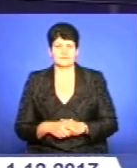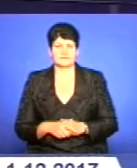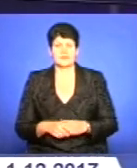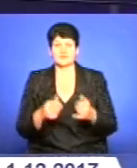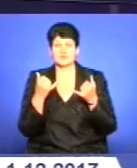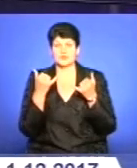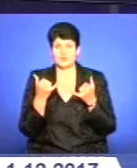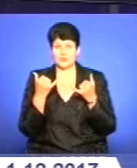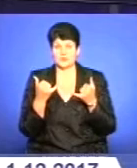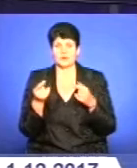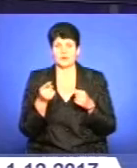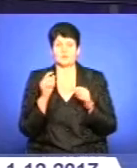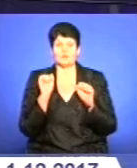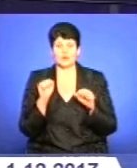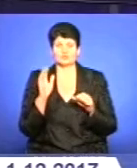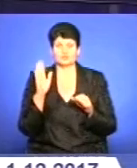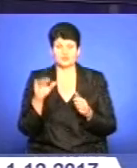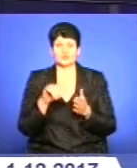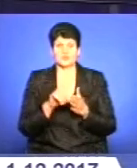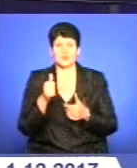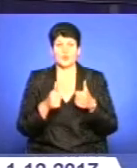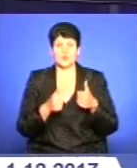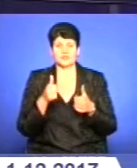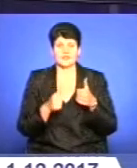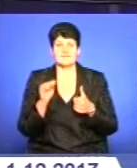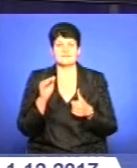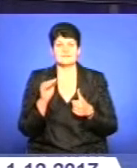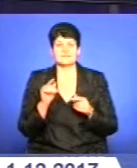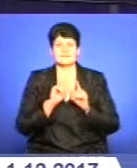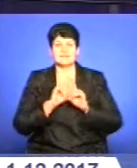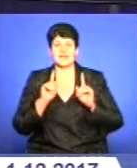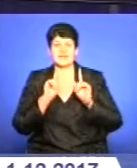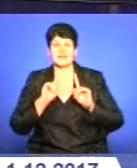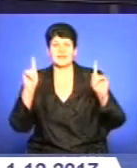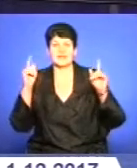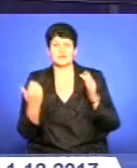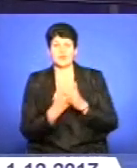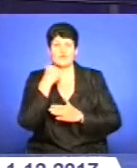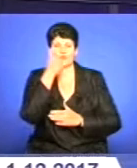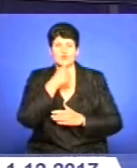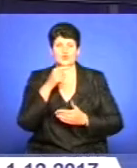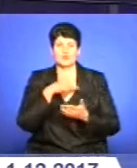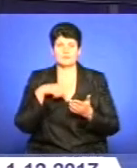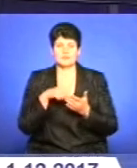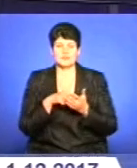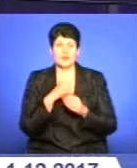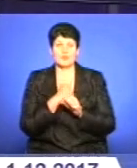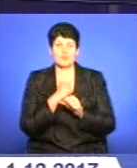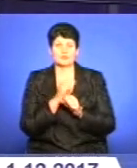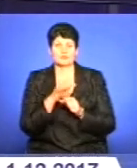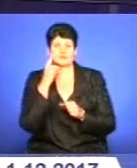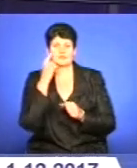Відсьогодні тернополяни можуть стати учасниками конкурсу «Феєрія новорічного міста». Роботи жителів обласного центру оцінюватимуть в